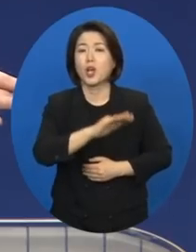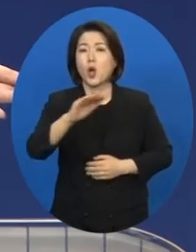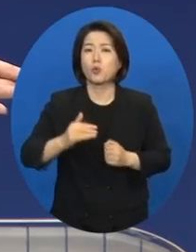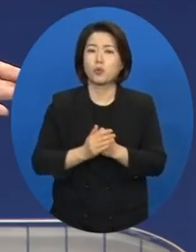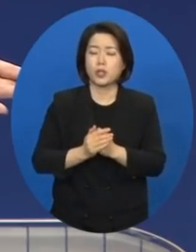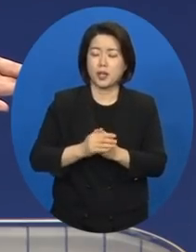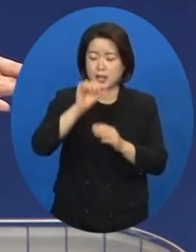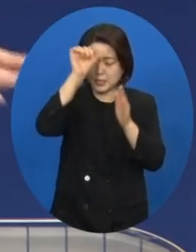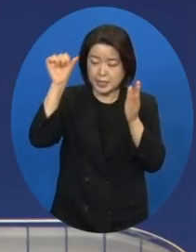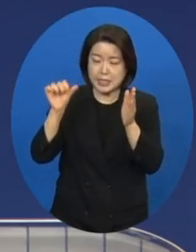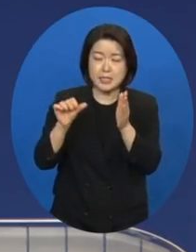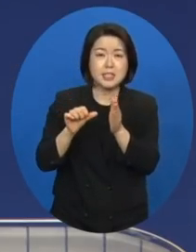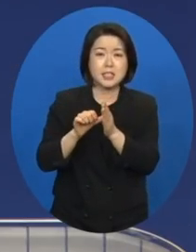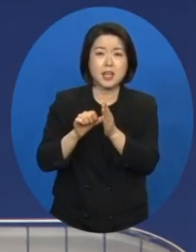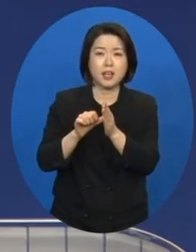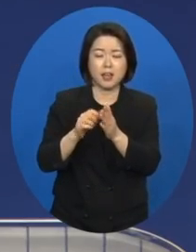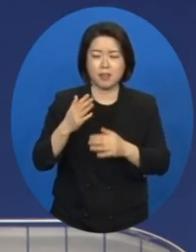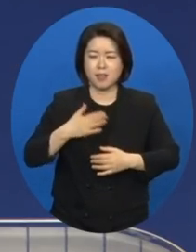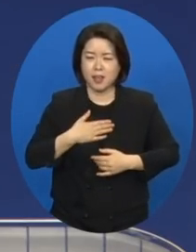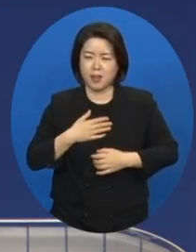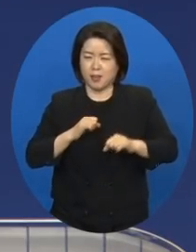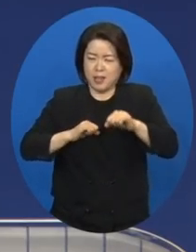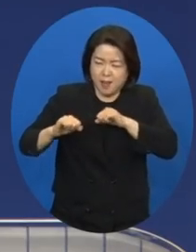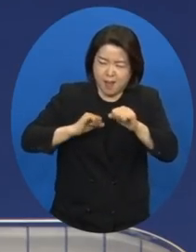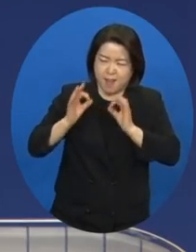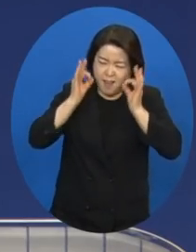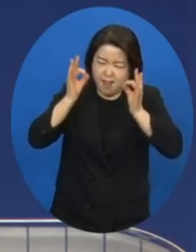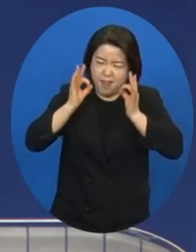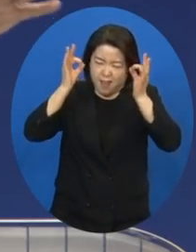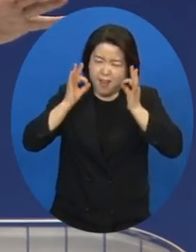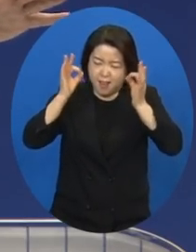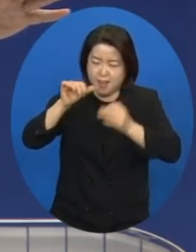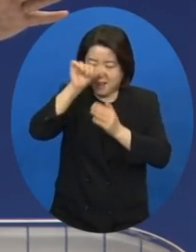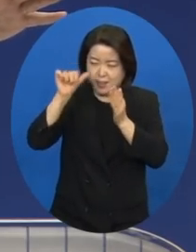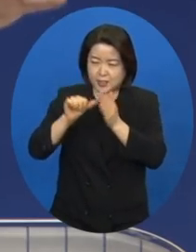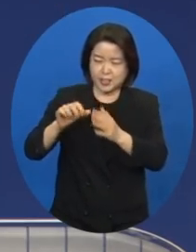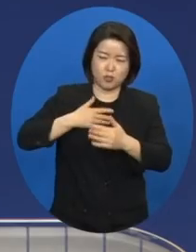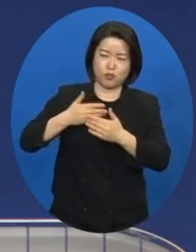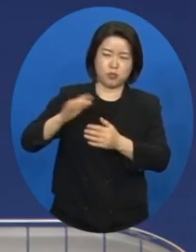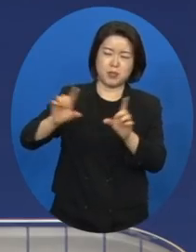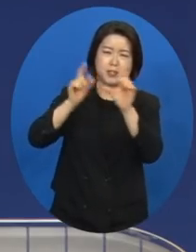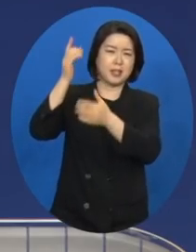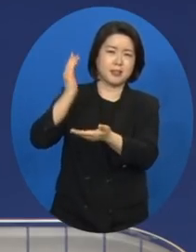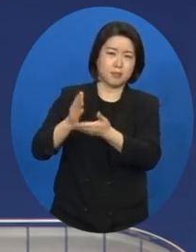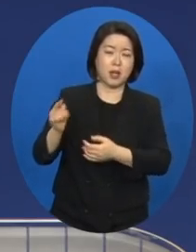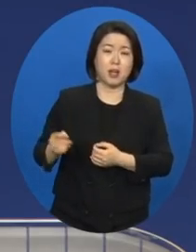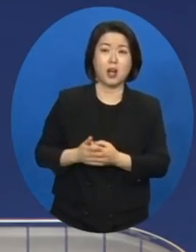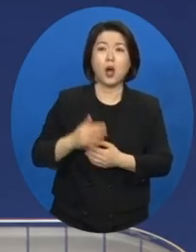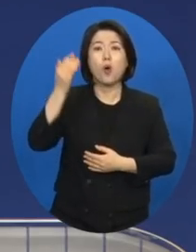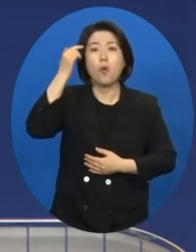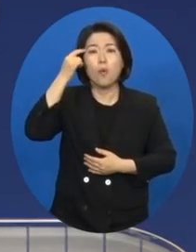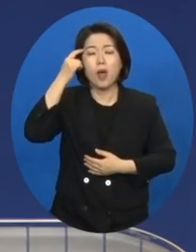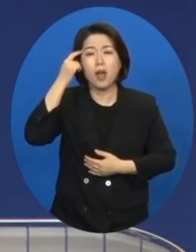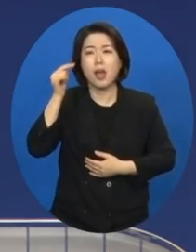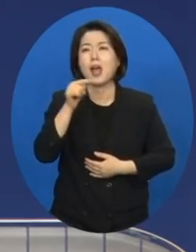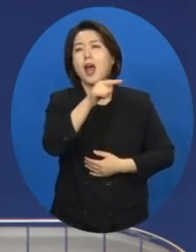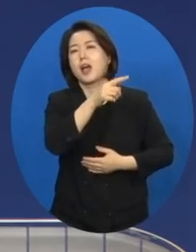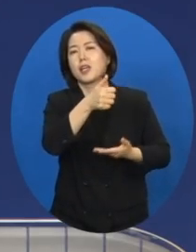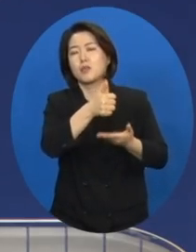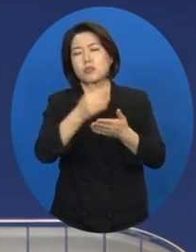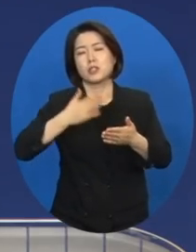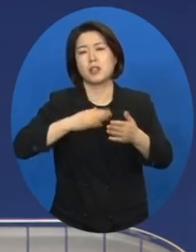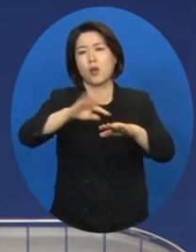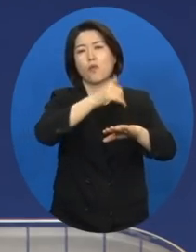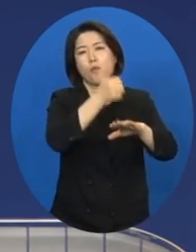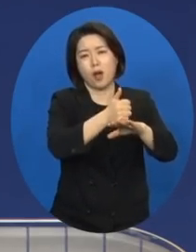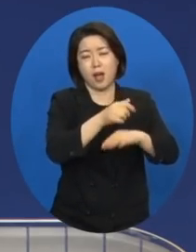우리의 인생을 아등바등하면서 내 인생을 두려워하면서 살 필요 없다는 거예요. 그분이 왕이시니까 그분이 말씀하신